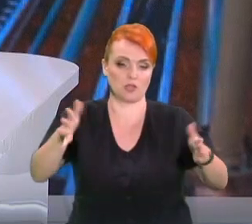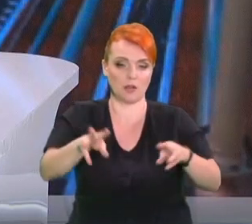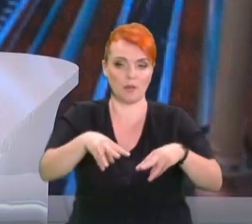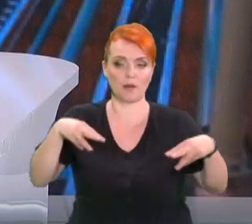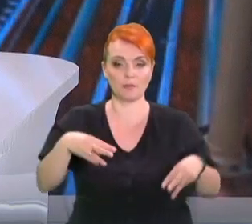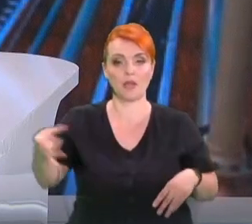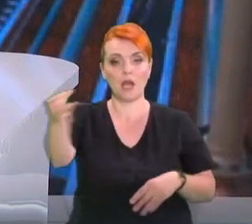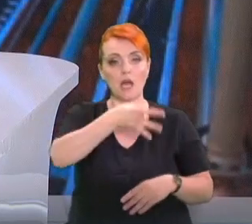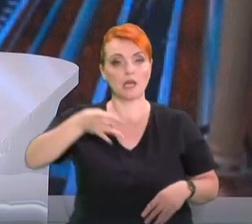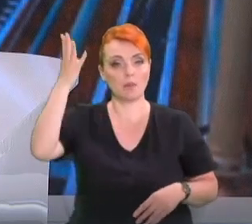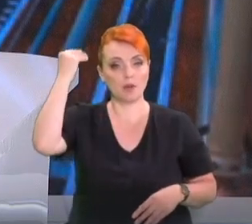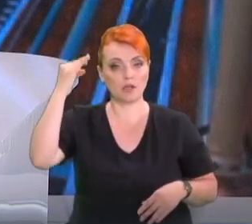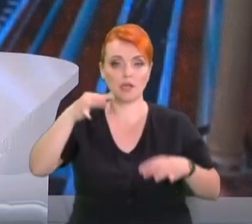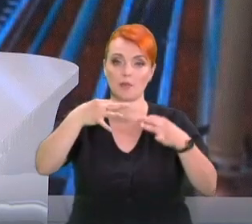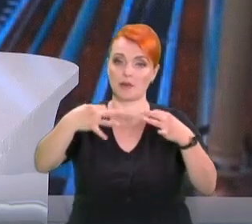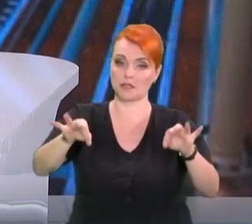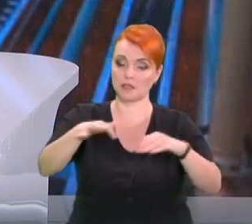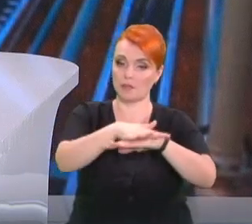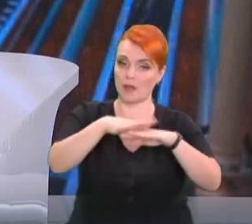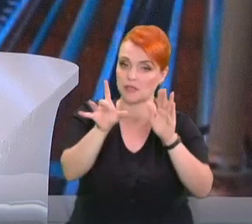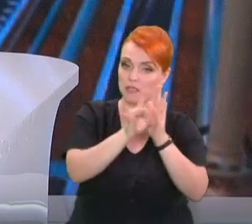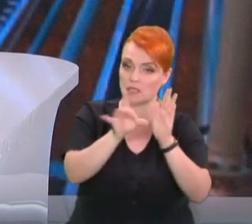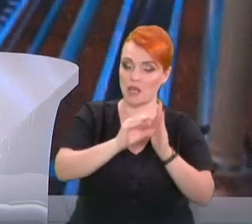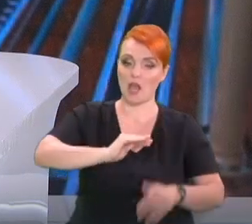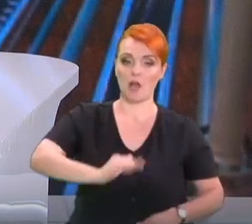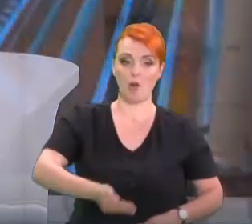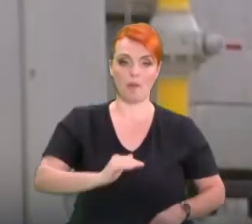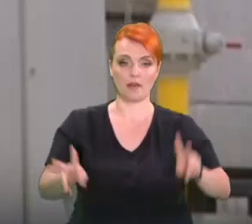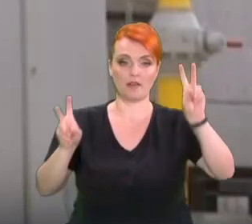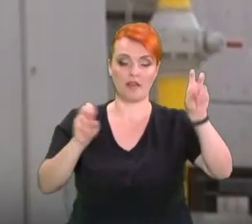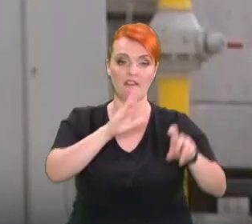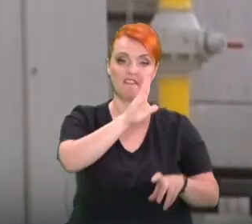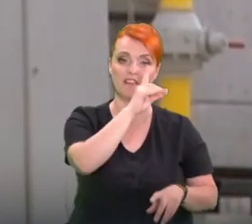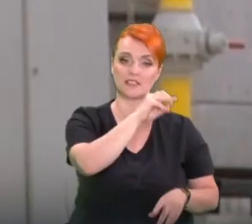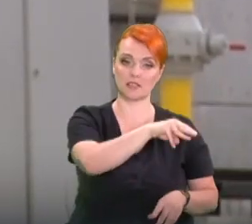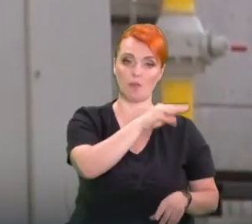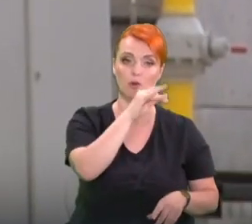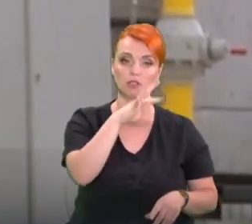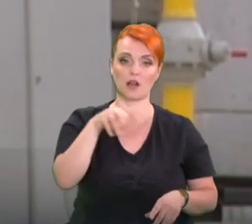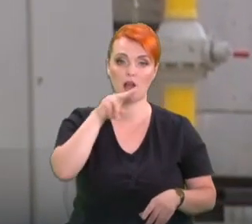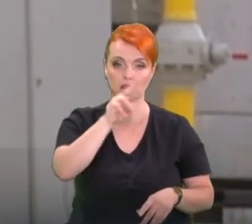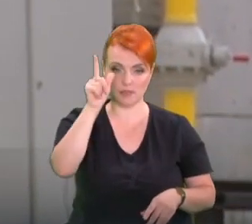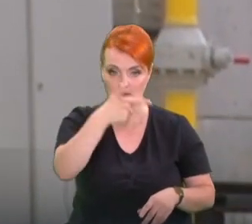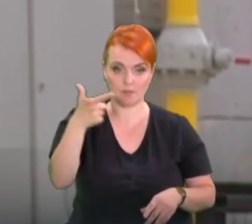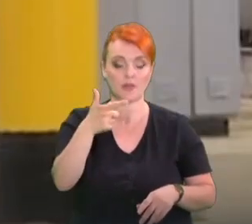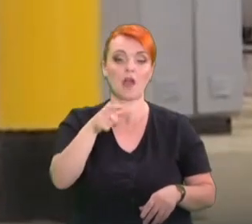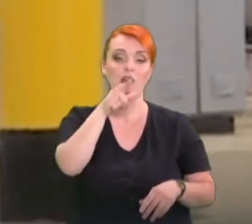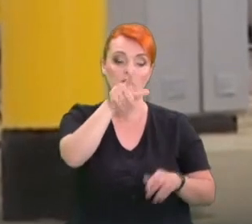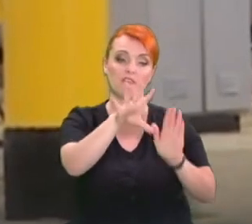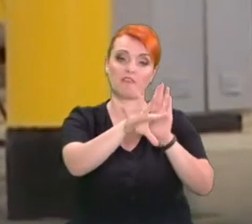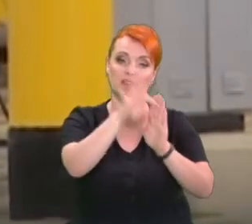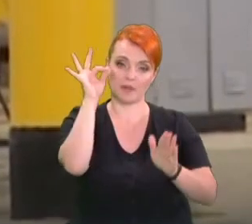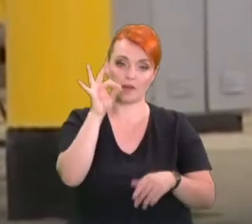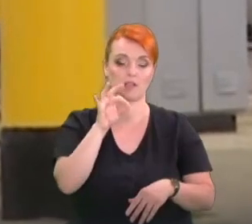Republica Moldova și liberalizează piața energetică. Compania Vestmold Transgaz a fost desemnată provizoriu operator al sistemului